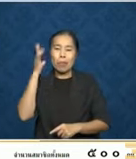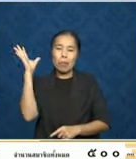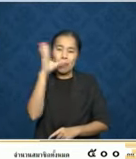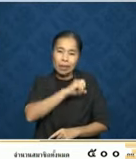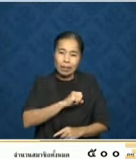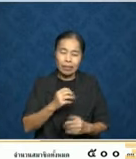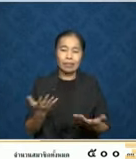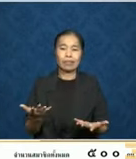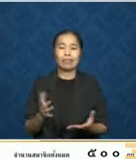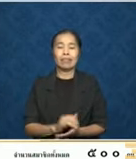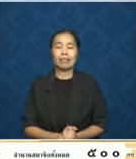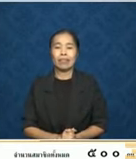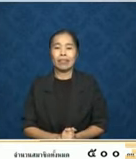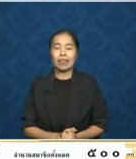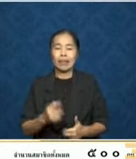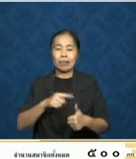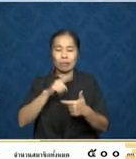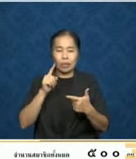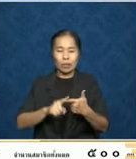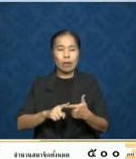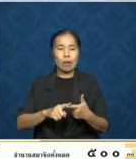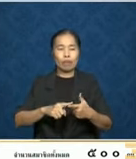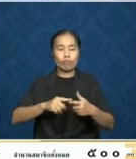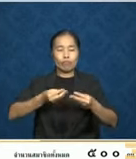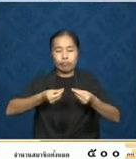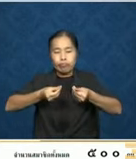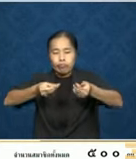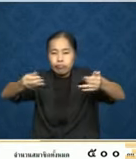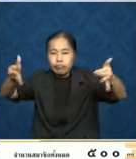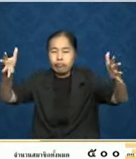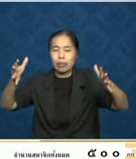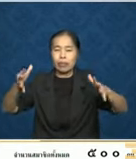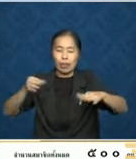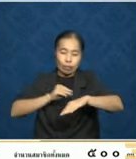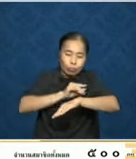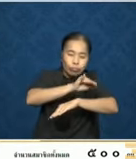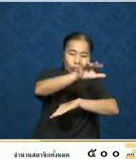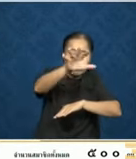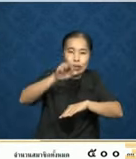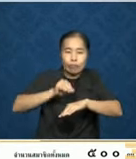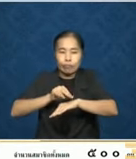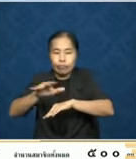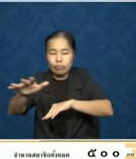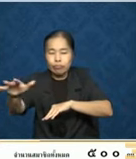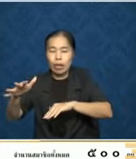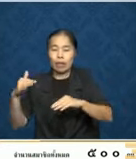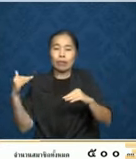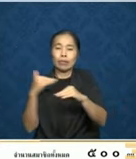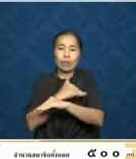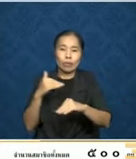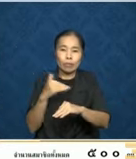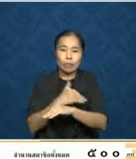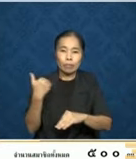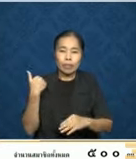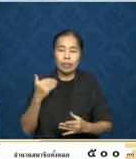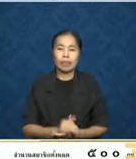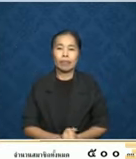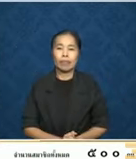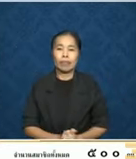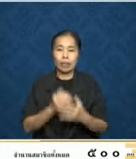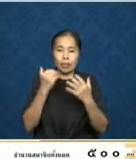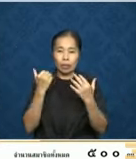ครับแล้วก็มีขยะเกลื่อนไปปลิวไปขยะติดล้อไปที่ถนนนะครับซึ่งทำให้